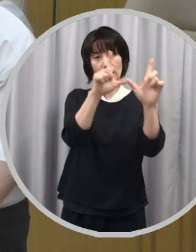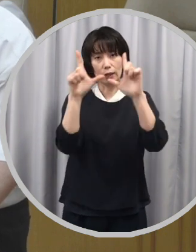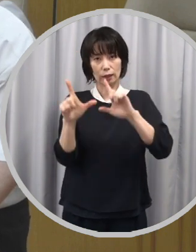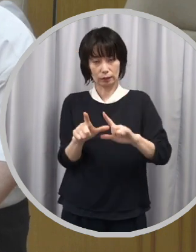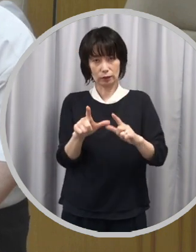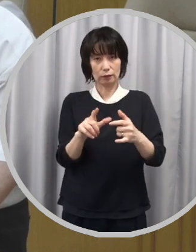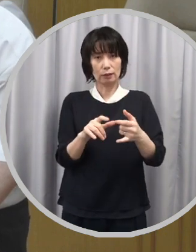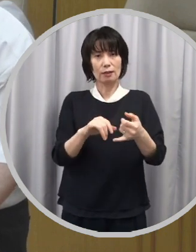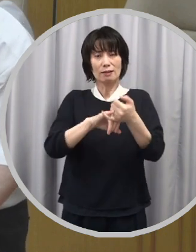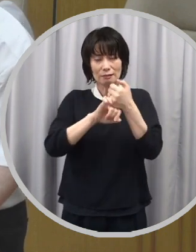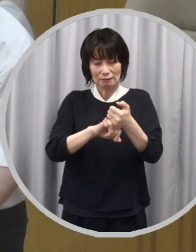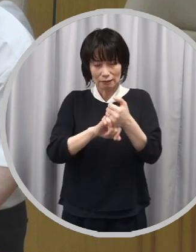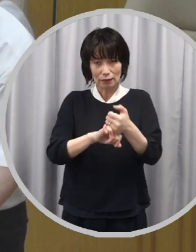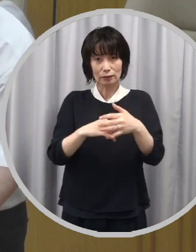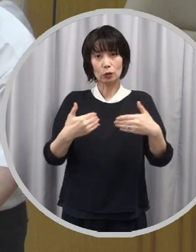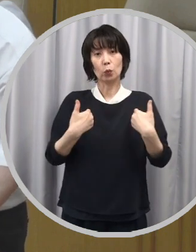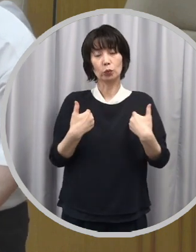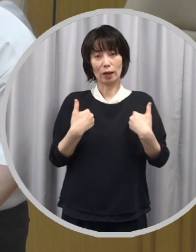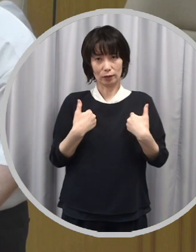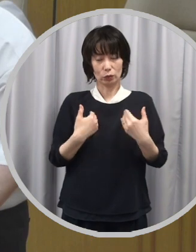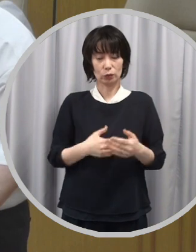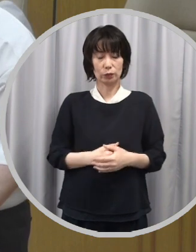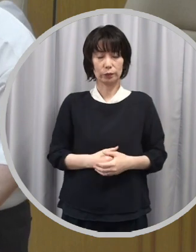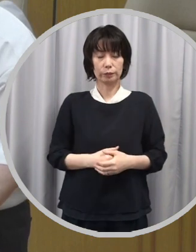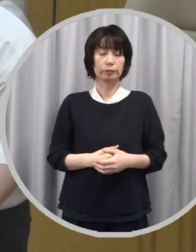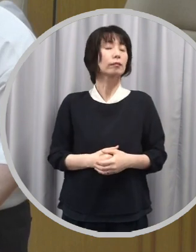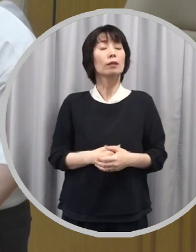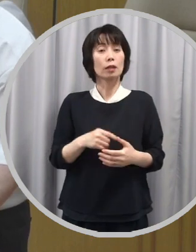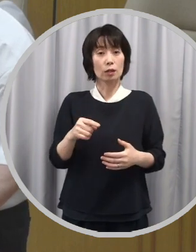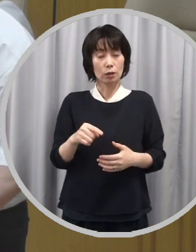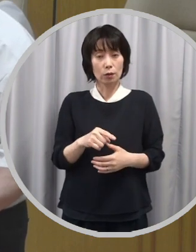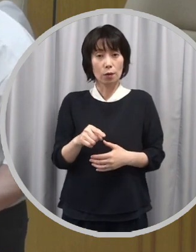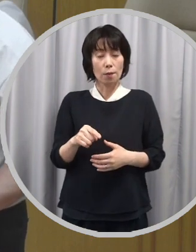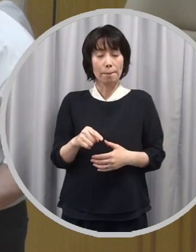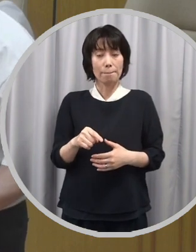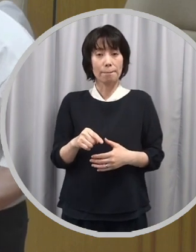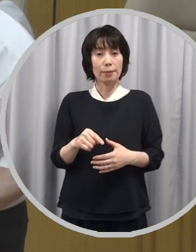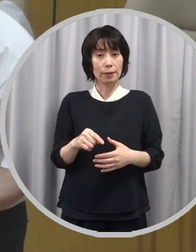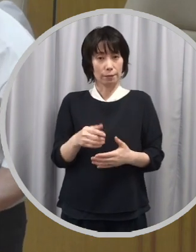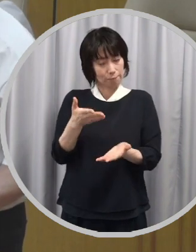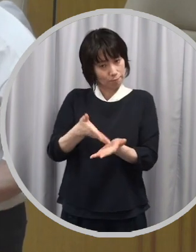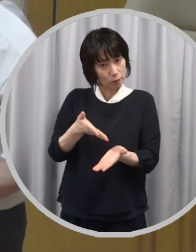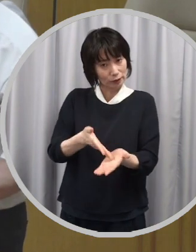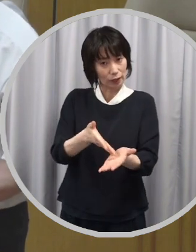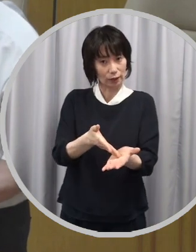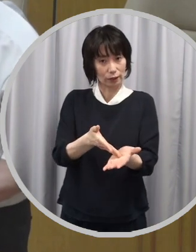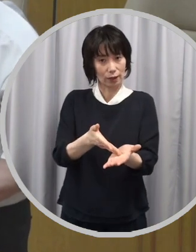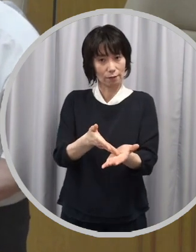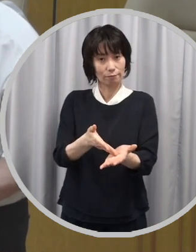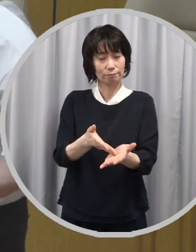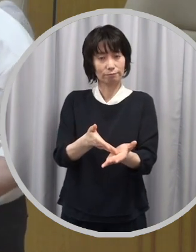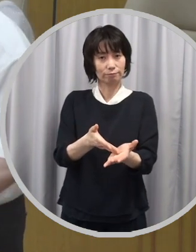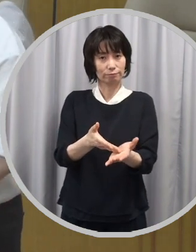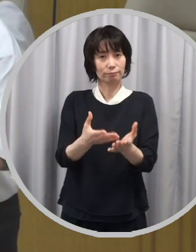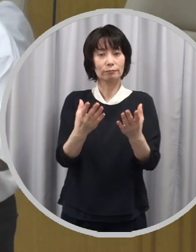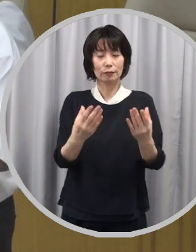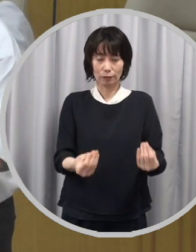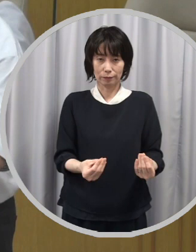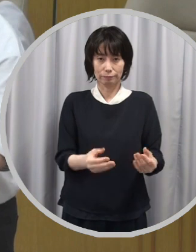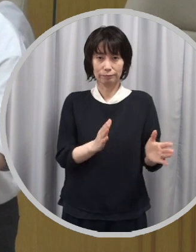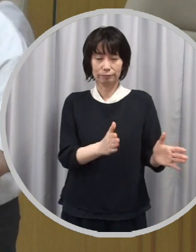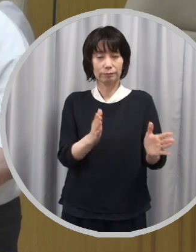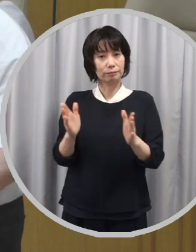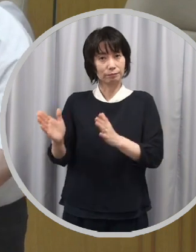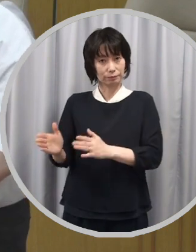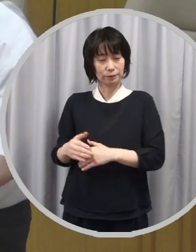必要不可欠なものです。このことを申し上げて、最後の質問に移らせてい